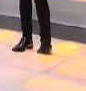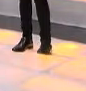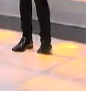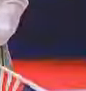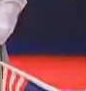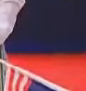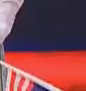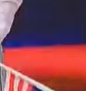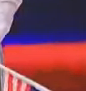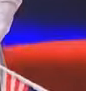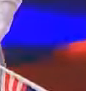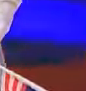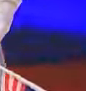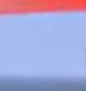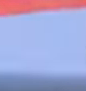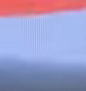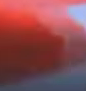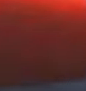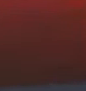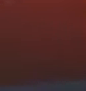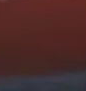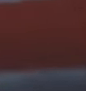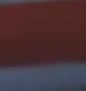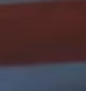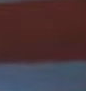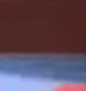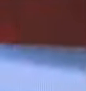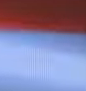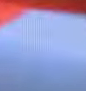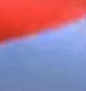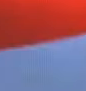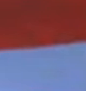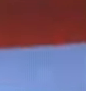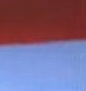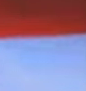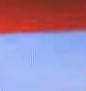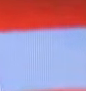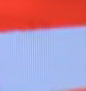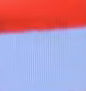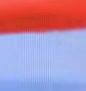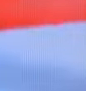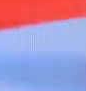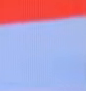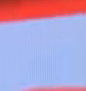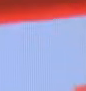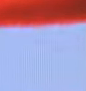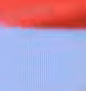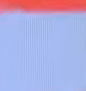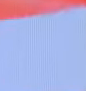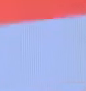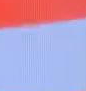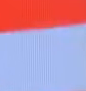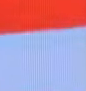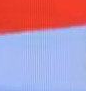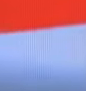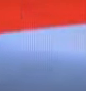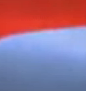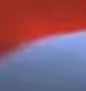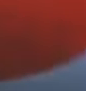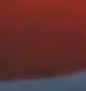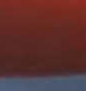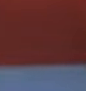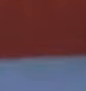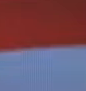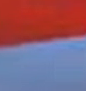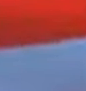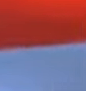saya Ismail Adnan. Kita akan tinggalkan anda bersama dengan Wani Carey yang akan menyanyikan lagu Standing in the Eyes of the World. Ayuh rakyat Malaysia, kita berbangga